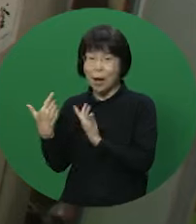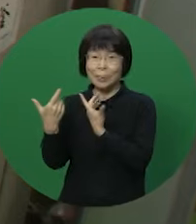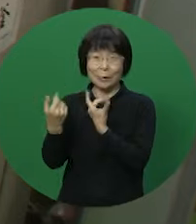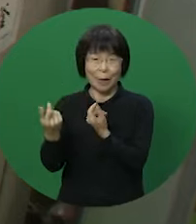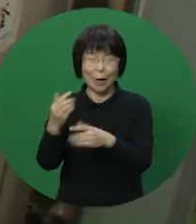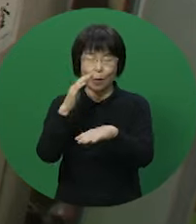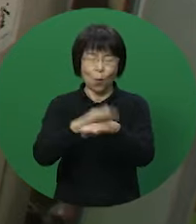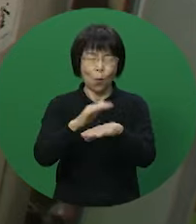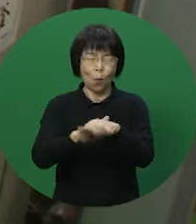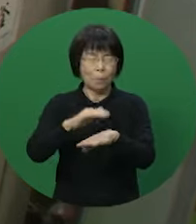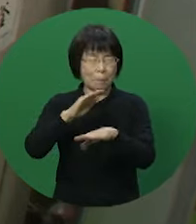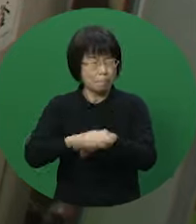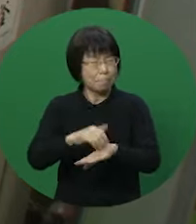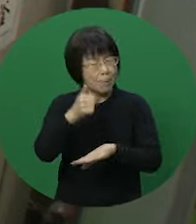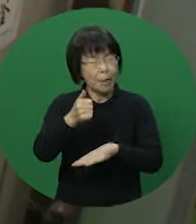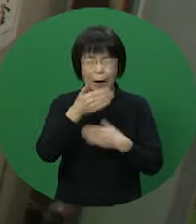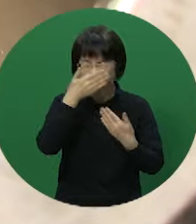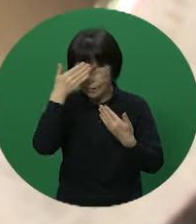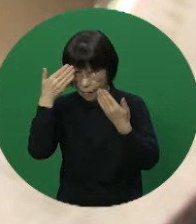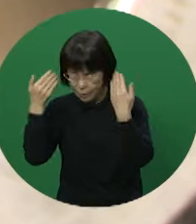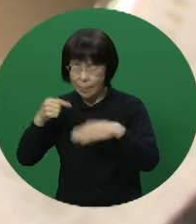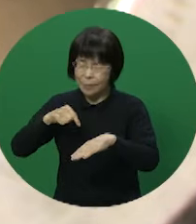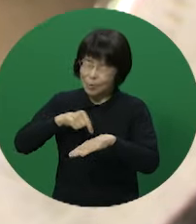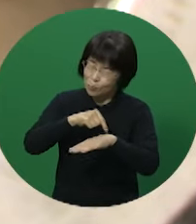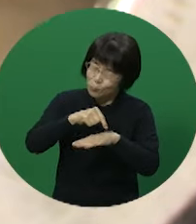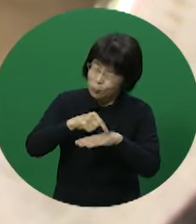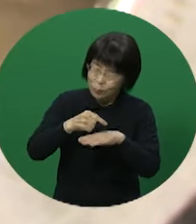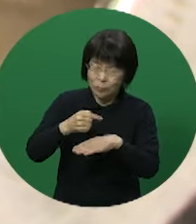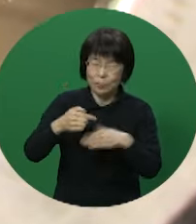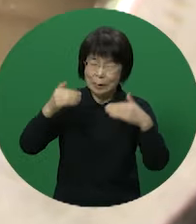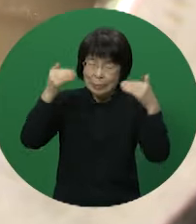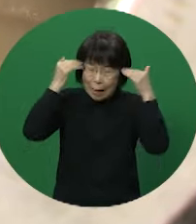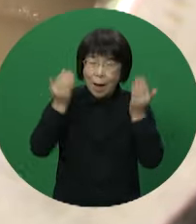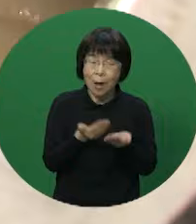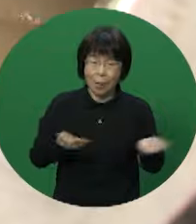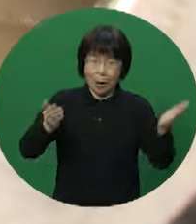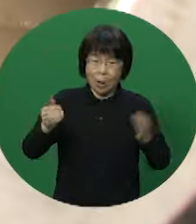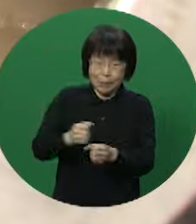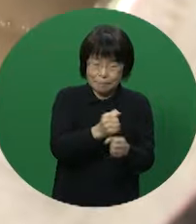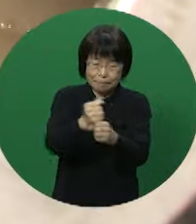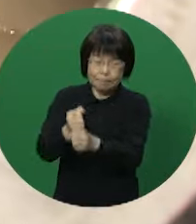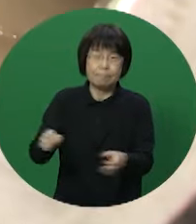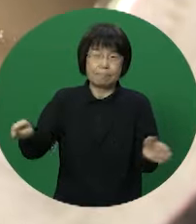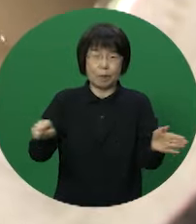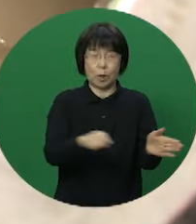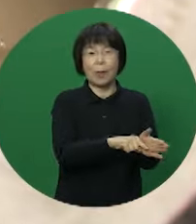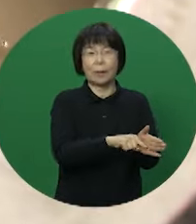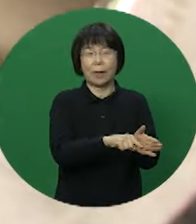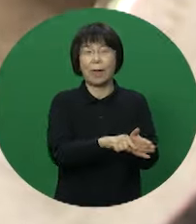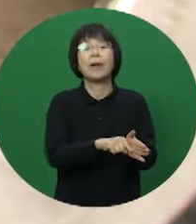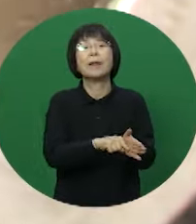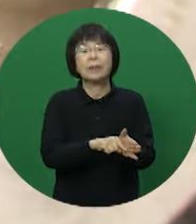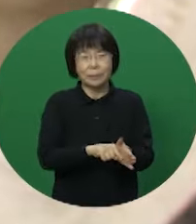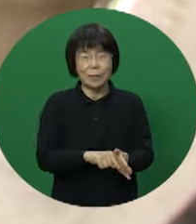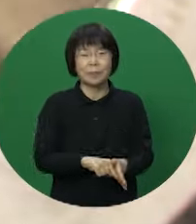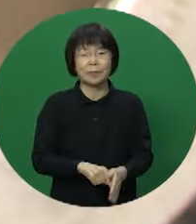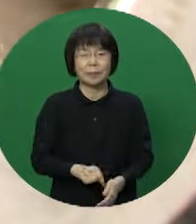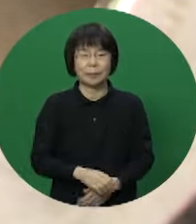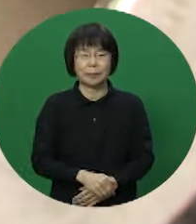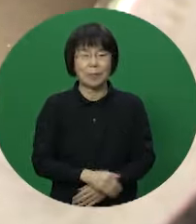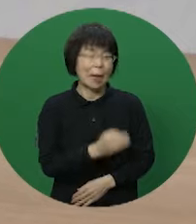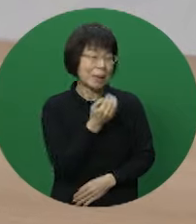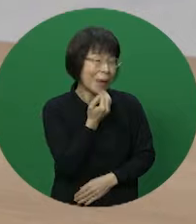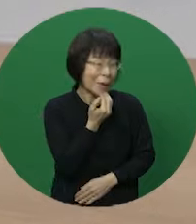加にこだわり、昔ながらの製法で熟練の釜炊き職人の手によってじっくり丹念に石鹸作りを続けています